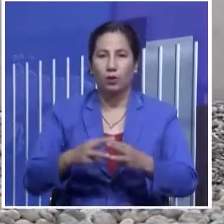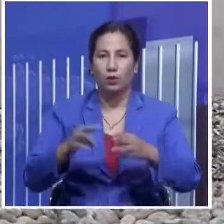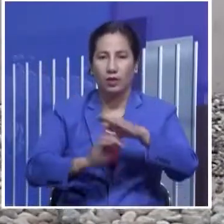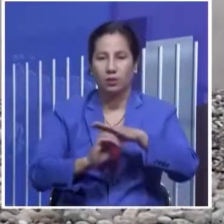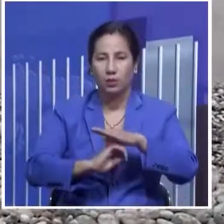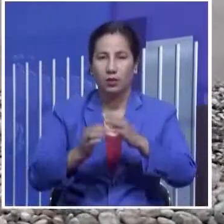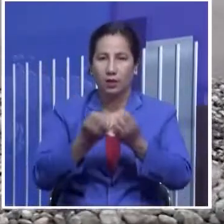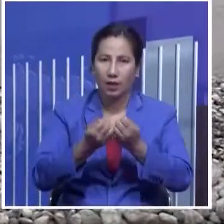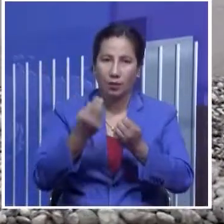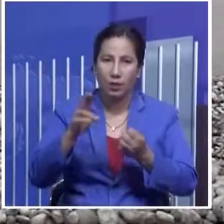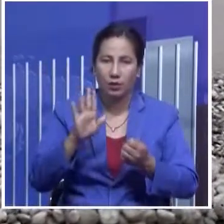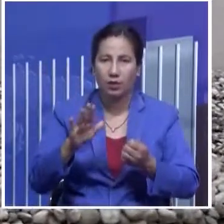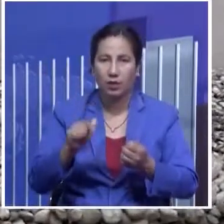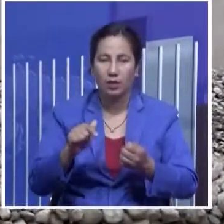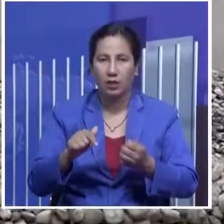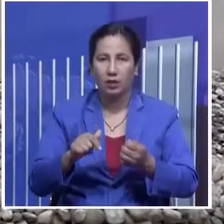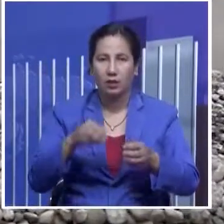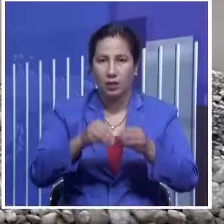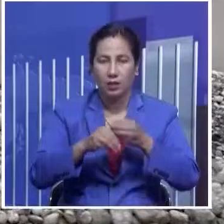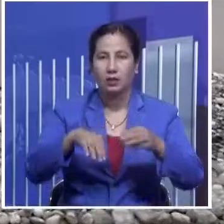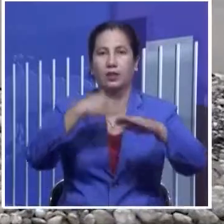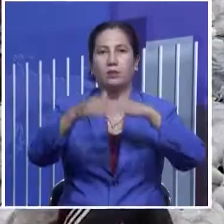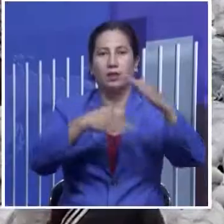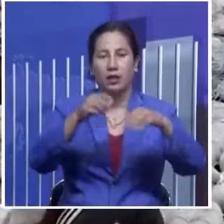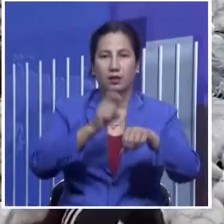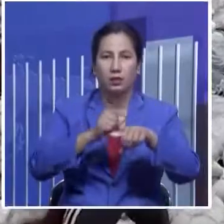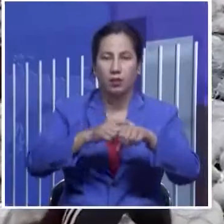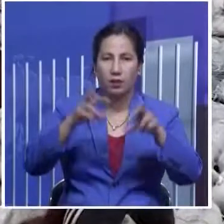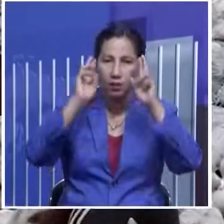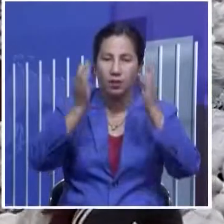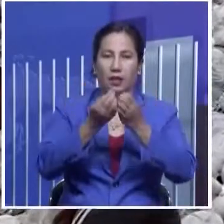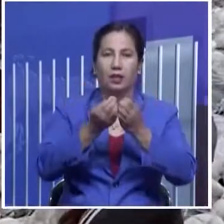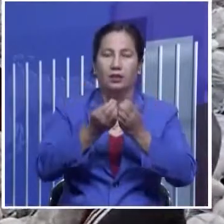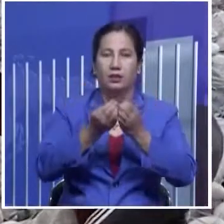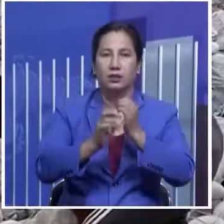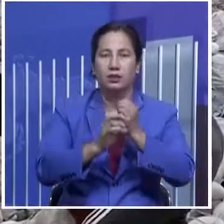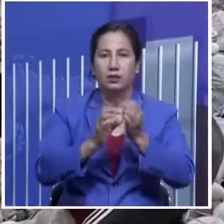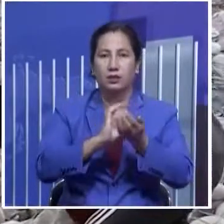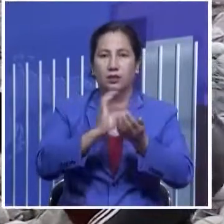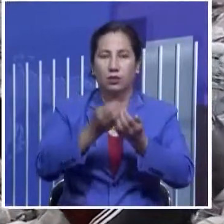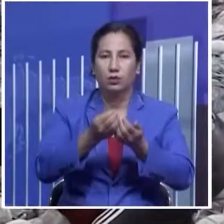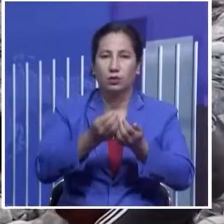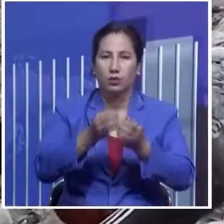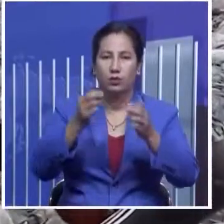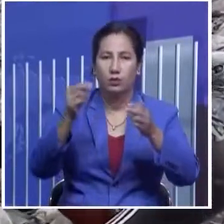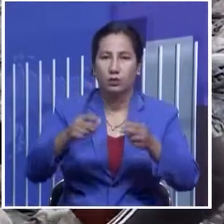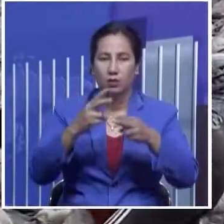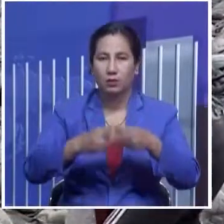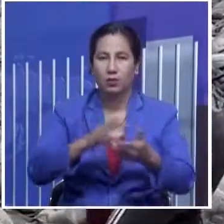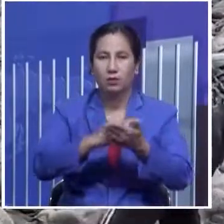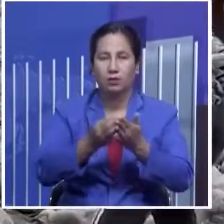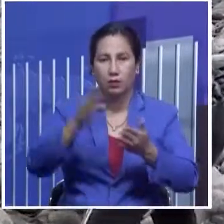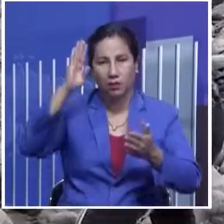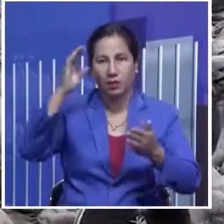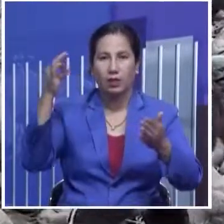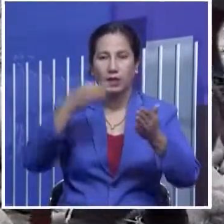काम भइरहेका छन्। तर यस्ता असारे विकास समय र राज्यकोषको दोहन मात्रै भएकाले समयमै बजेट विनियोजन गर्नेतर्फ